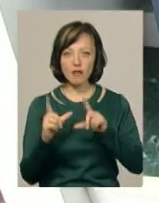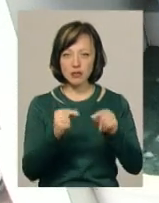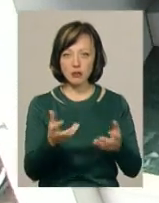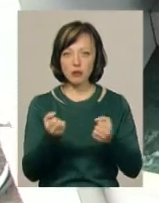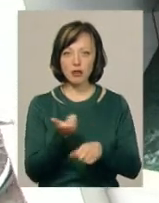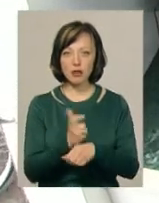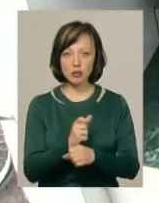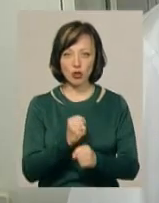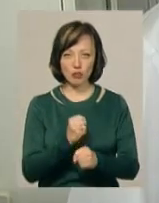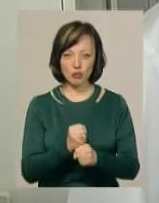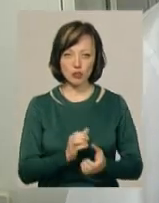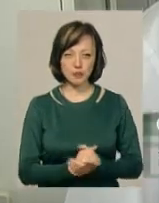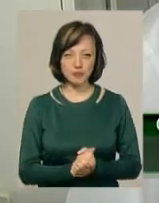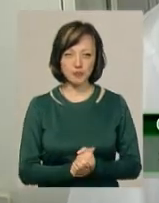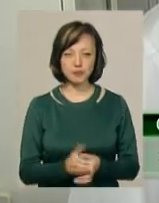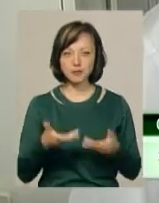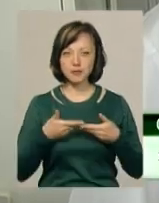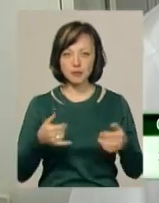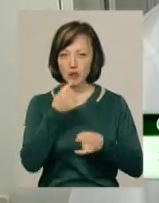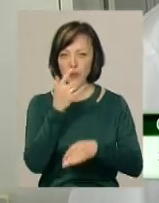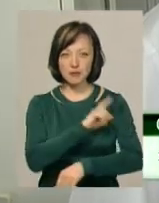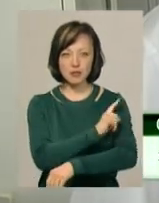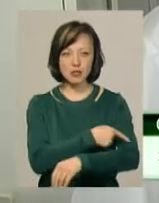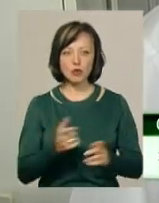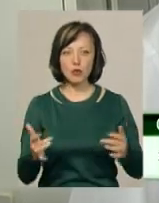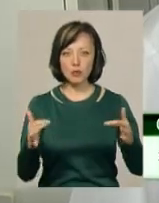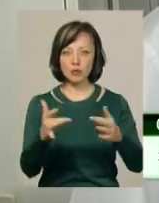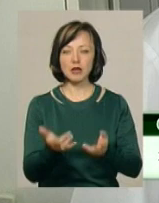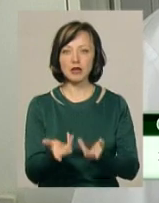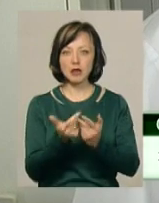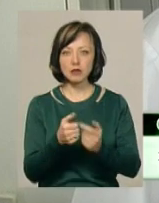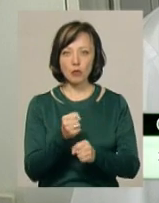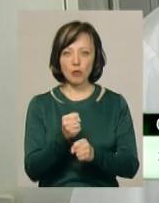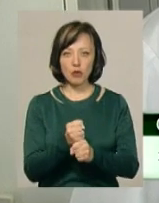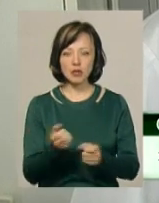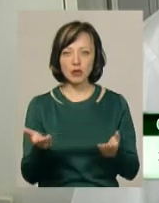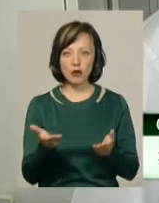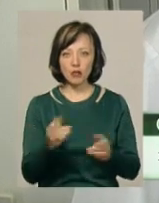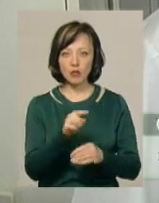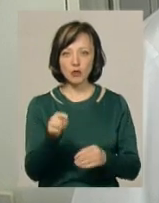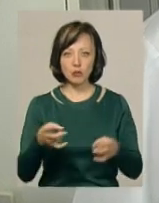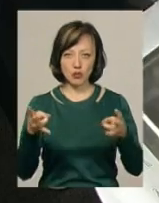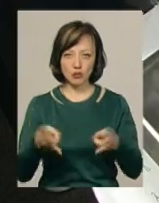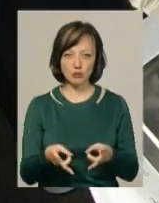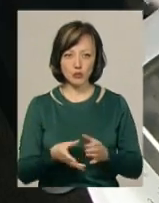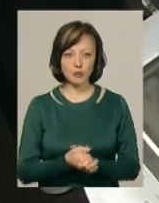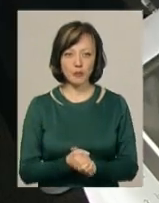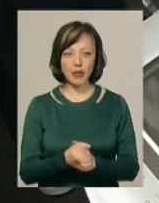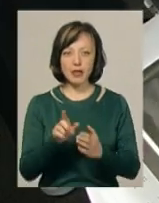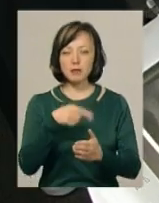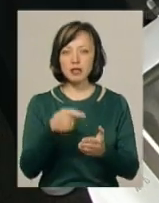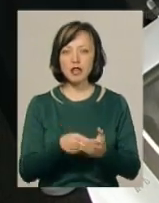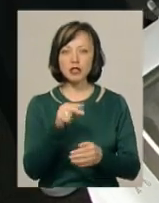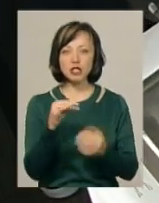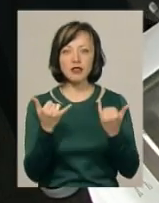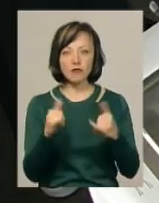прийомах найбільше роботи. Ми не можемо фізично охватити ту кількість роботи, яку вони потребують. На запитання, чи дивує